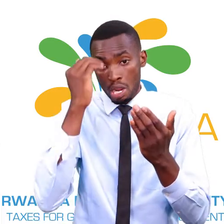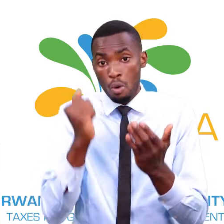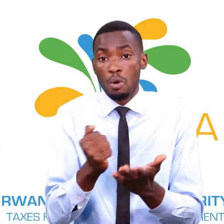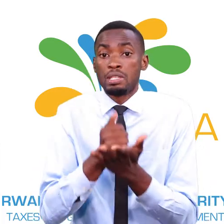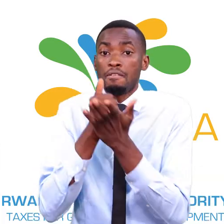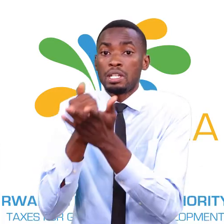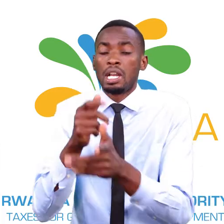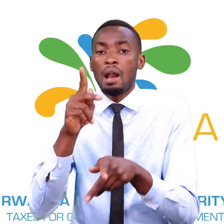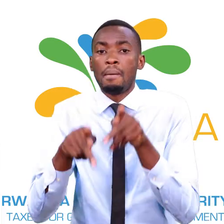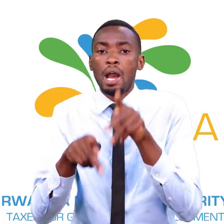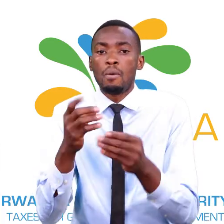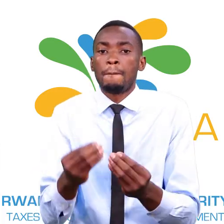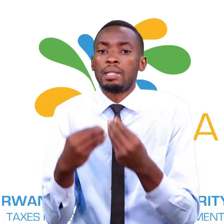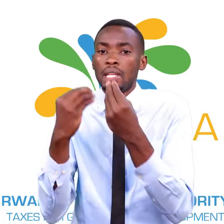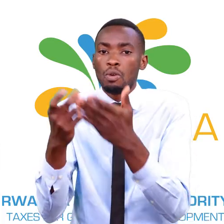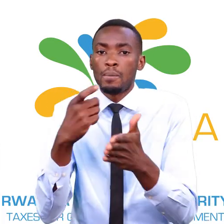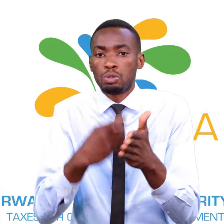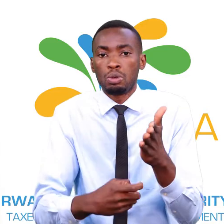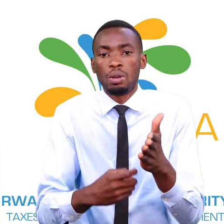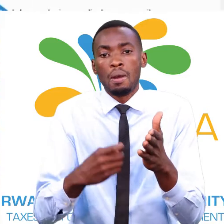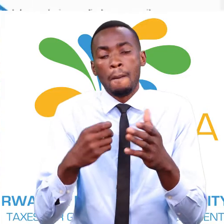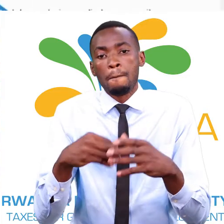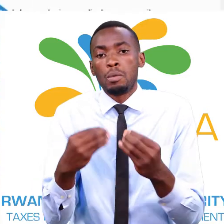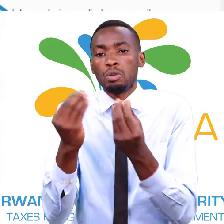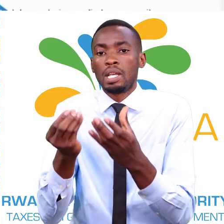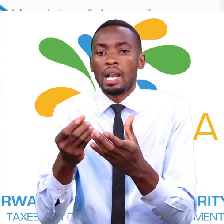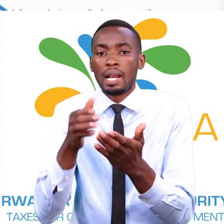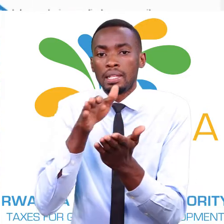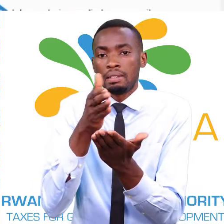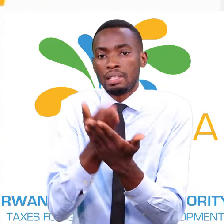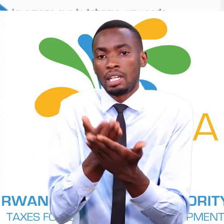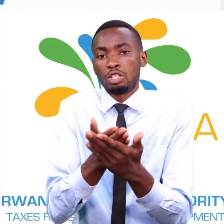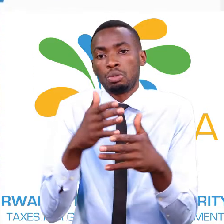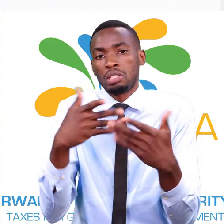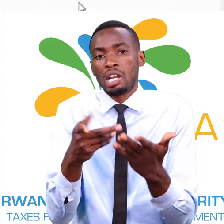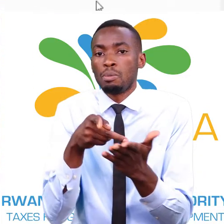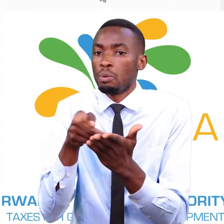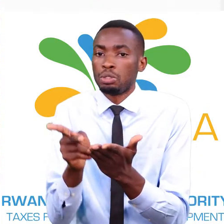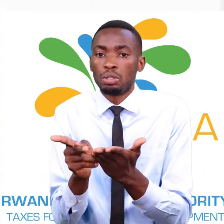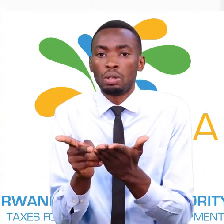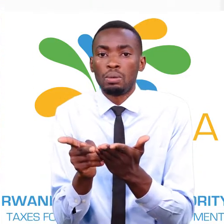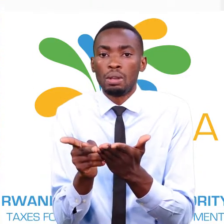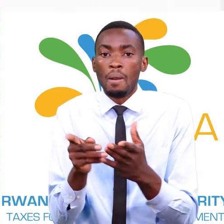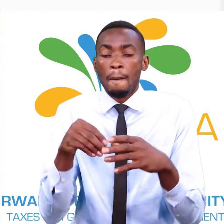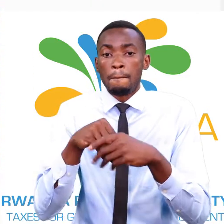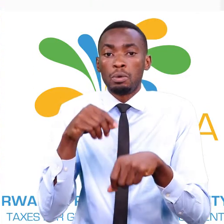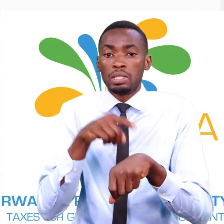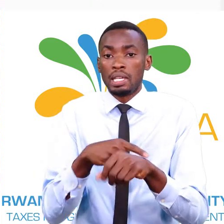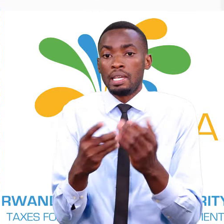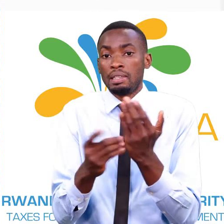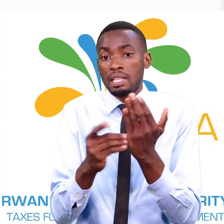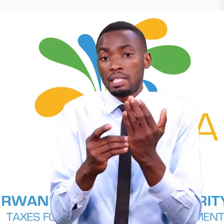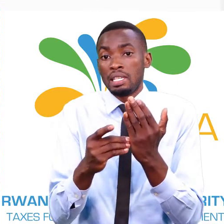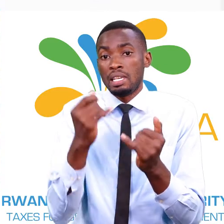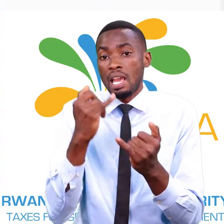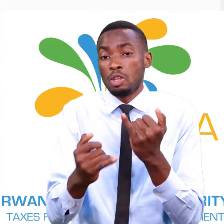rwo korohereza abasora haba mu gukora imenyekanisha n'iyishyura ry'imisoro yabo bibereye aho bari mu gihe itariki